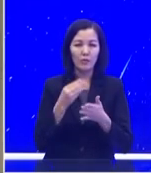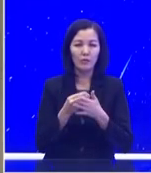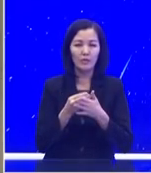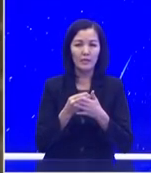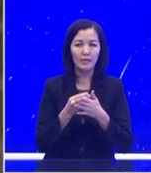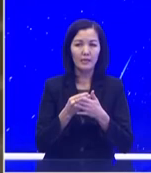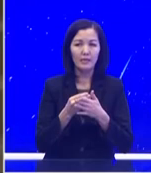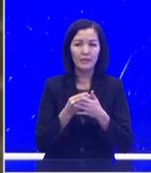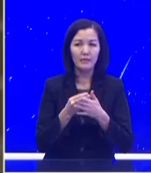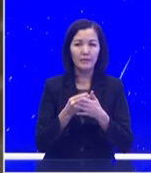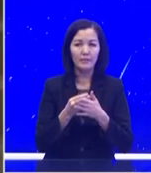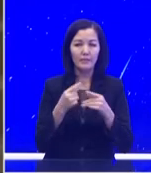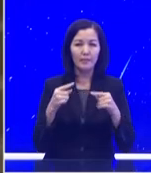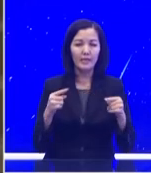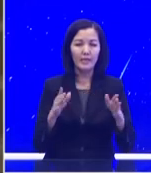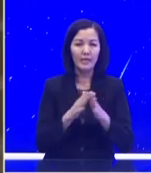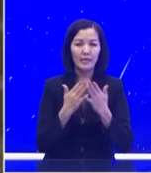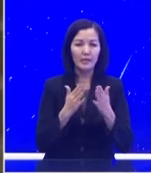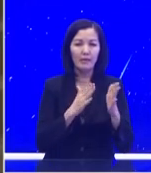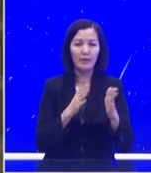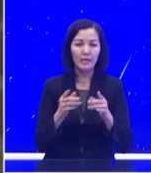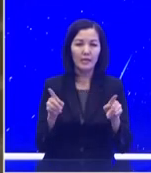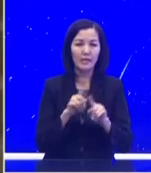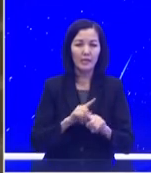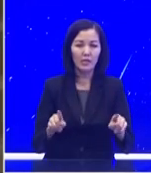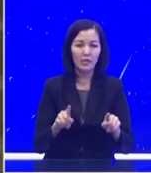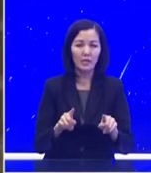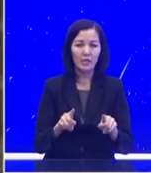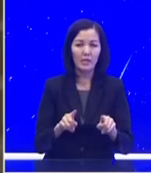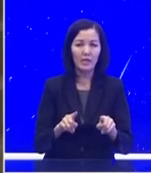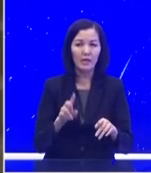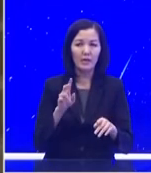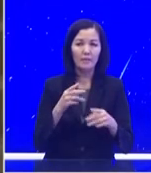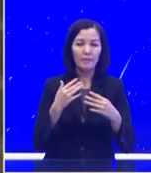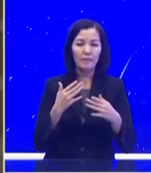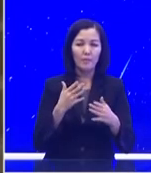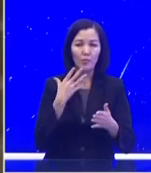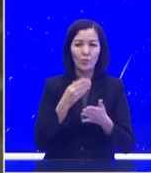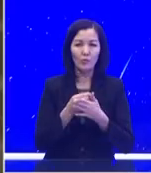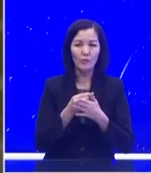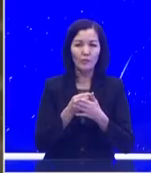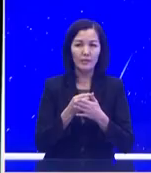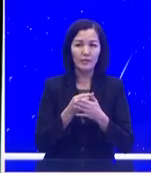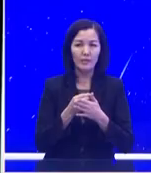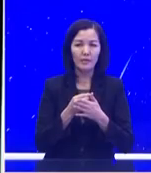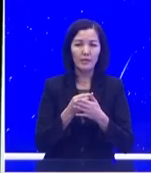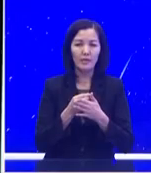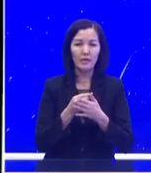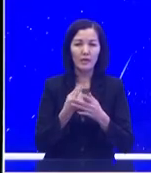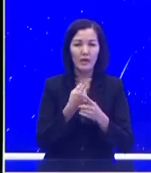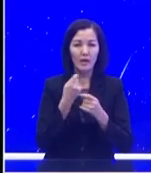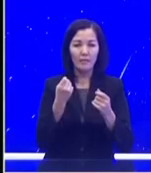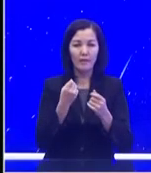белгілі басқа кітапханалардан ерекшелігі, басқа кітапханаға мысалы барған кезде өзіміздің жаңағындай мәліметтерімізді